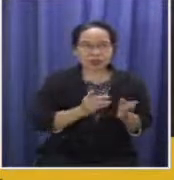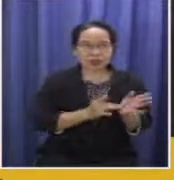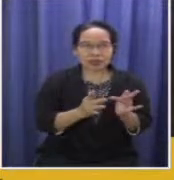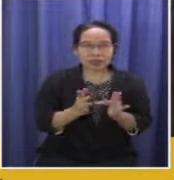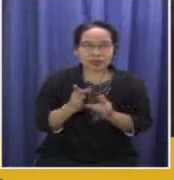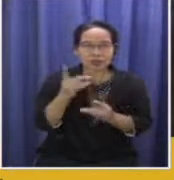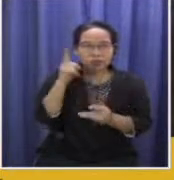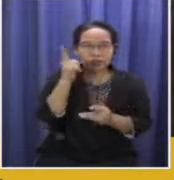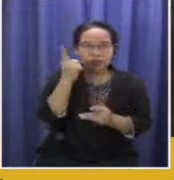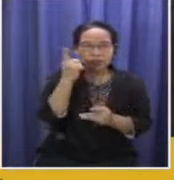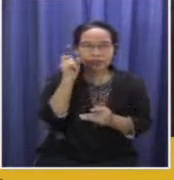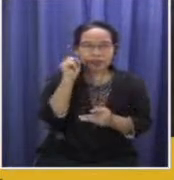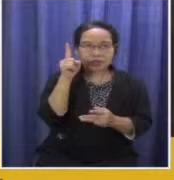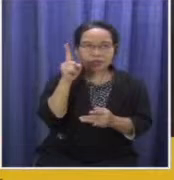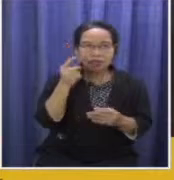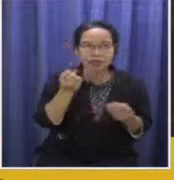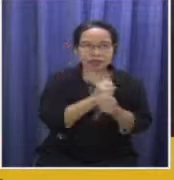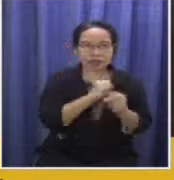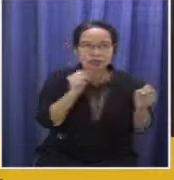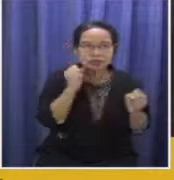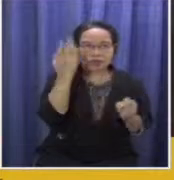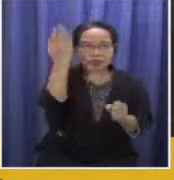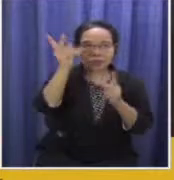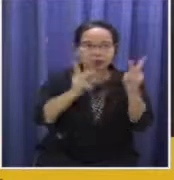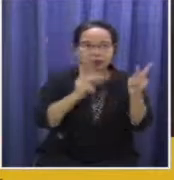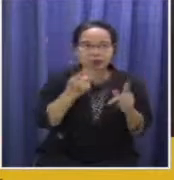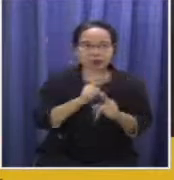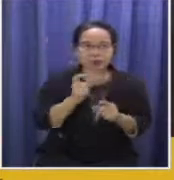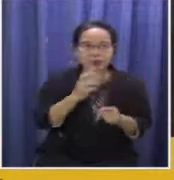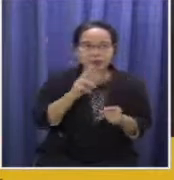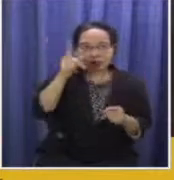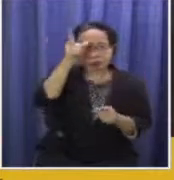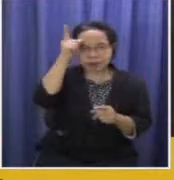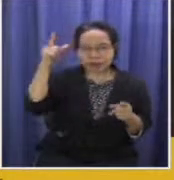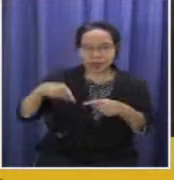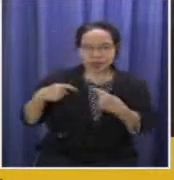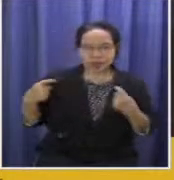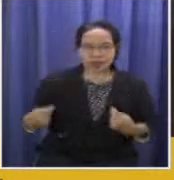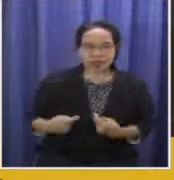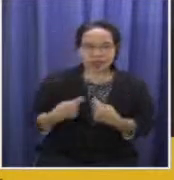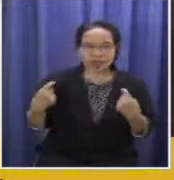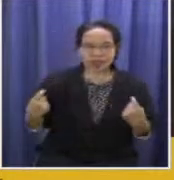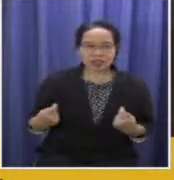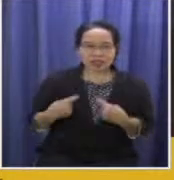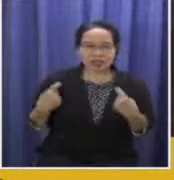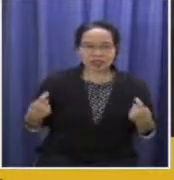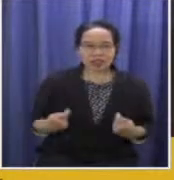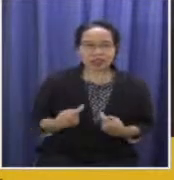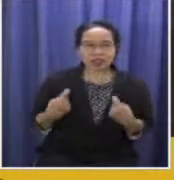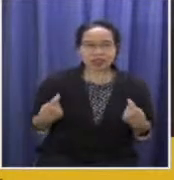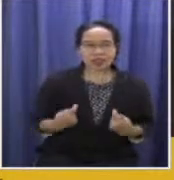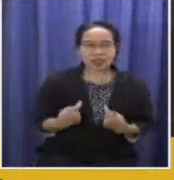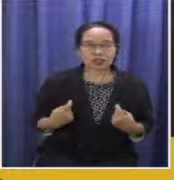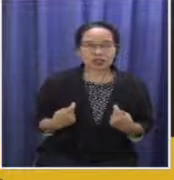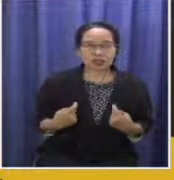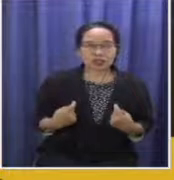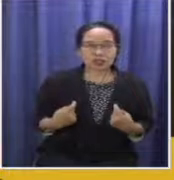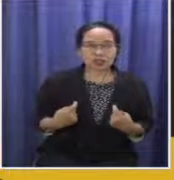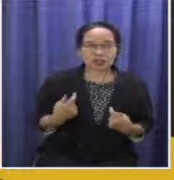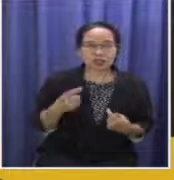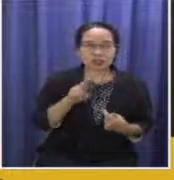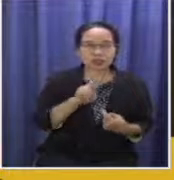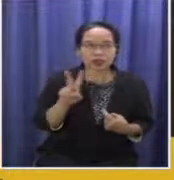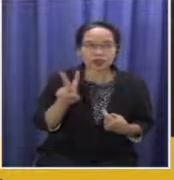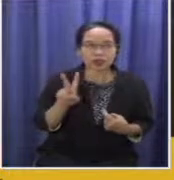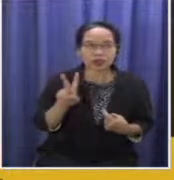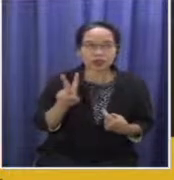राख्नेछौ, किनभने उहाँले आफ्ना मानिसहरूलाई तिनीहरूका पापबाट बचाउनु हुनेछ। 22